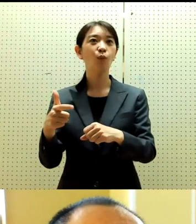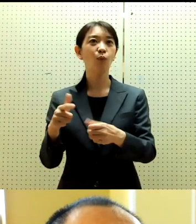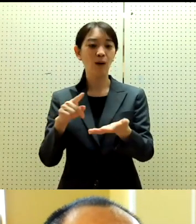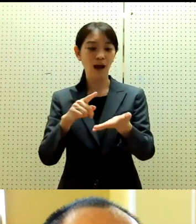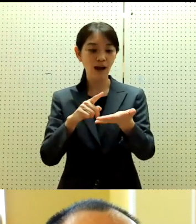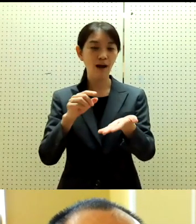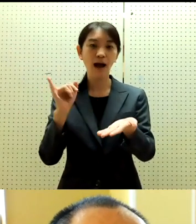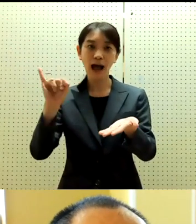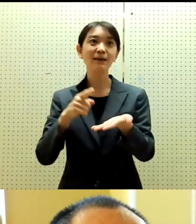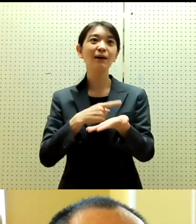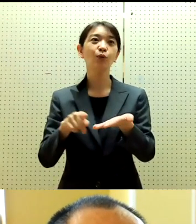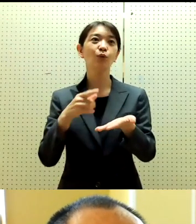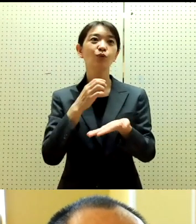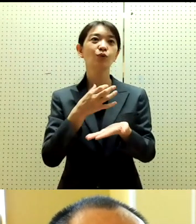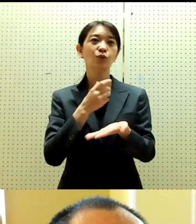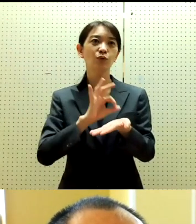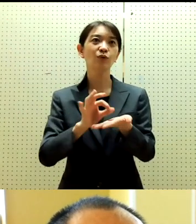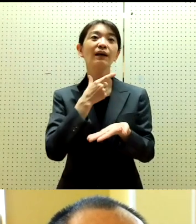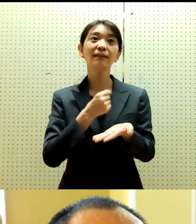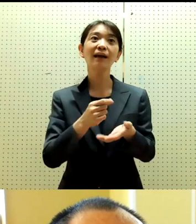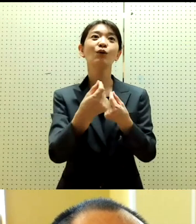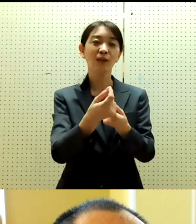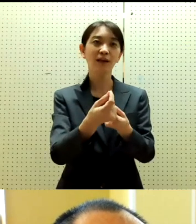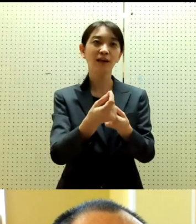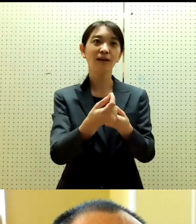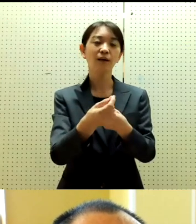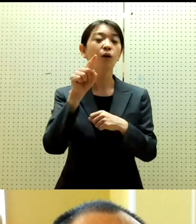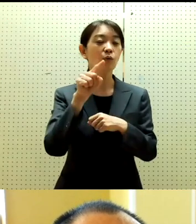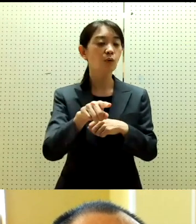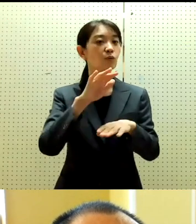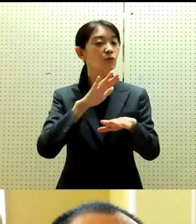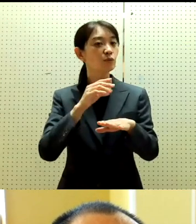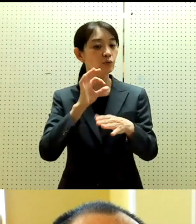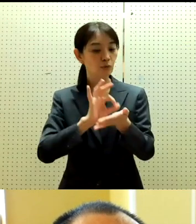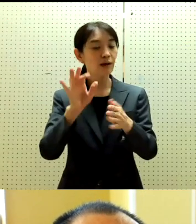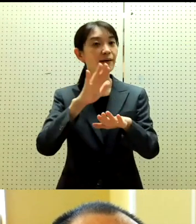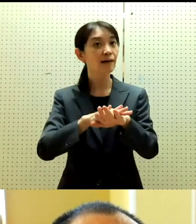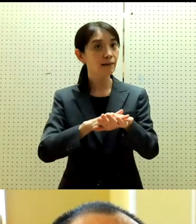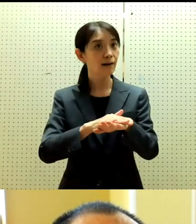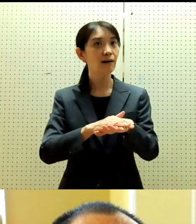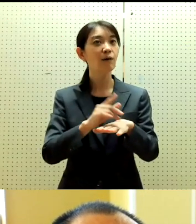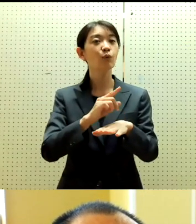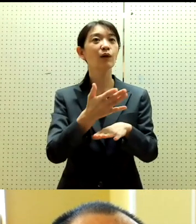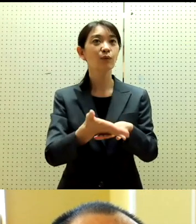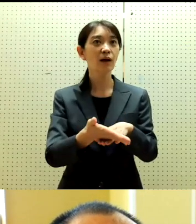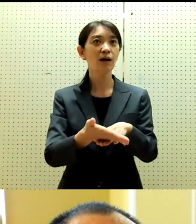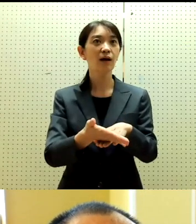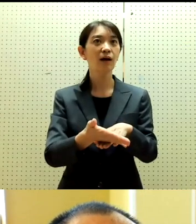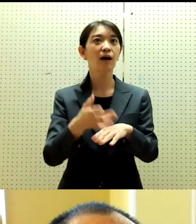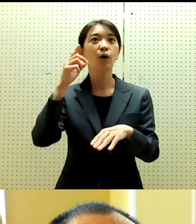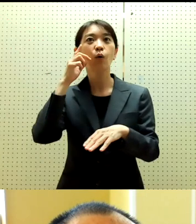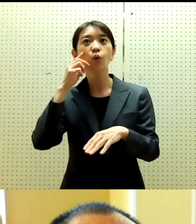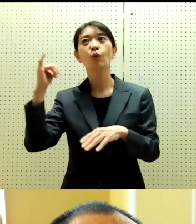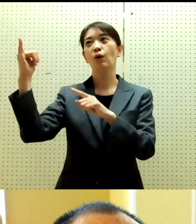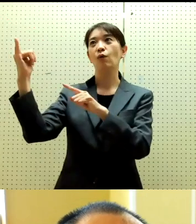話があって、じゃあ一体どこまでやったら、どんなことをしたら保護者の皆さんが納得してくれるだろ